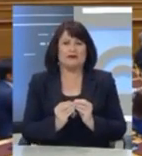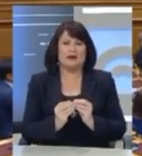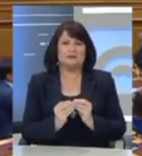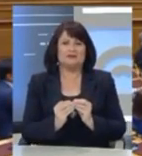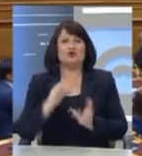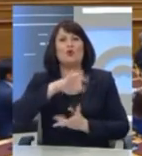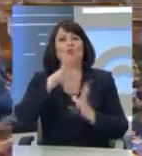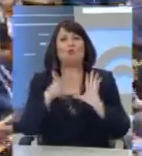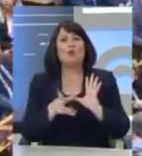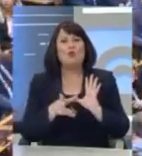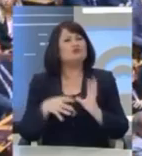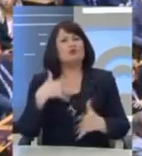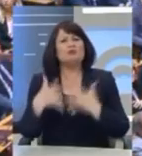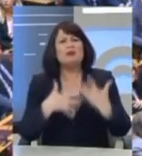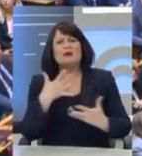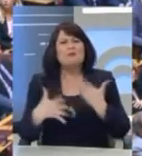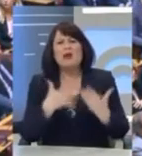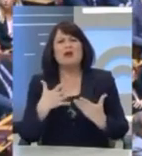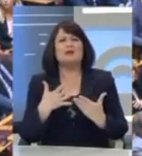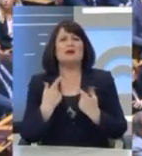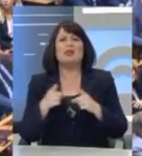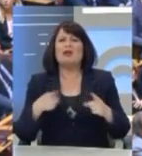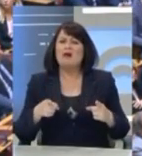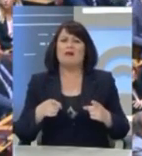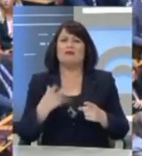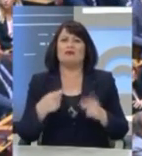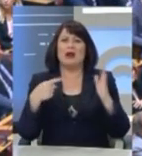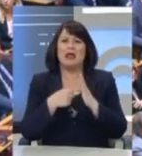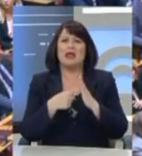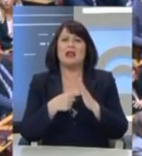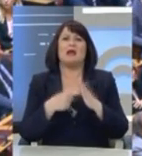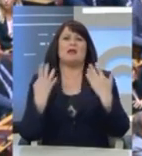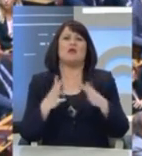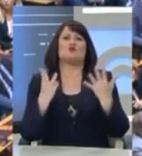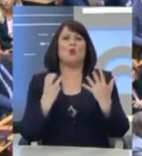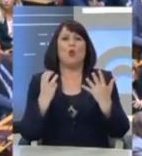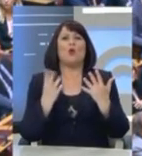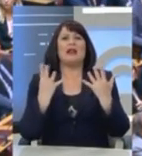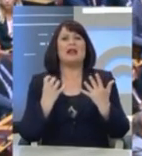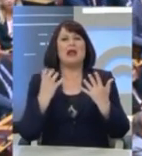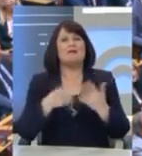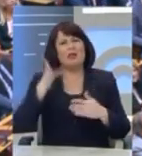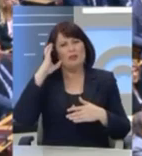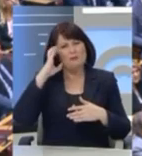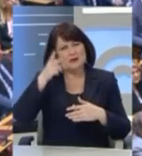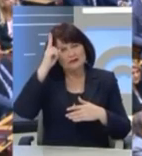του κόσμου, η ταραγμένη περίοδος του τέλους της δεκαετίας του 80, αρχές του 90, με την πτώση του τείχους του Βερολίνου.